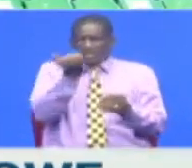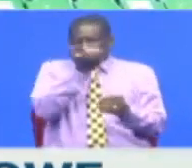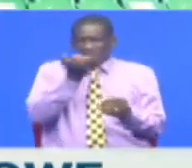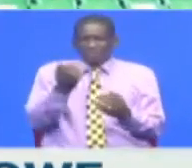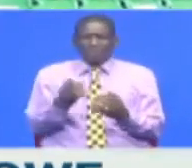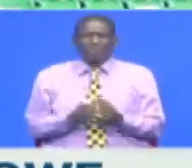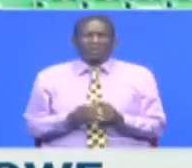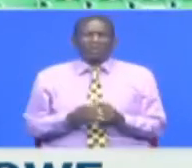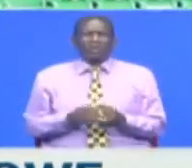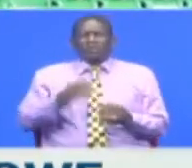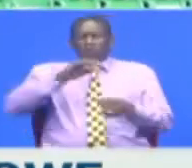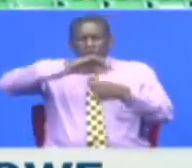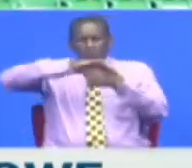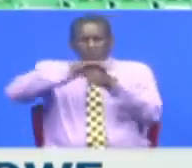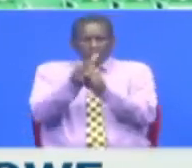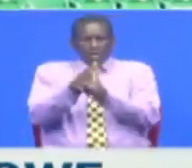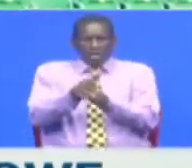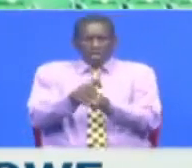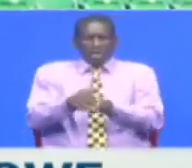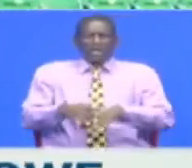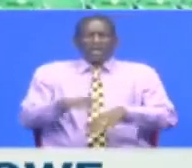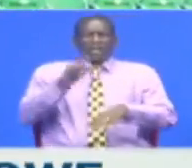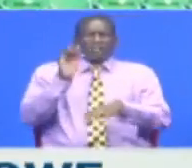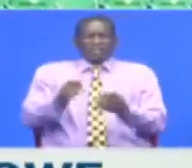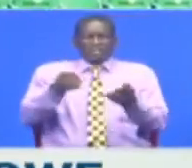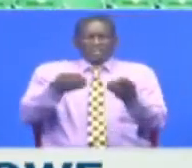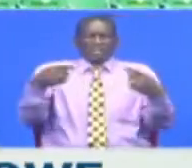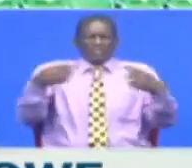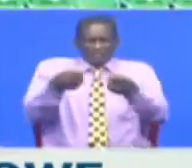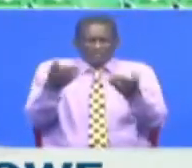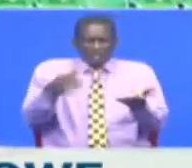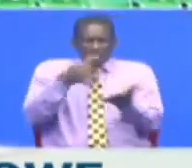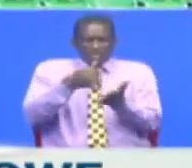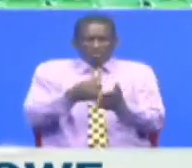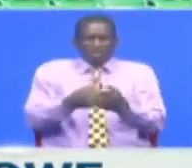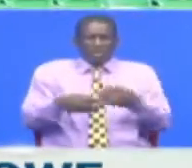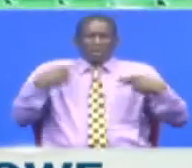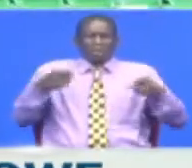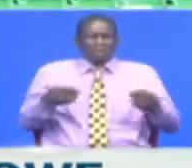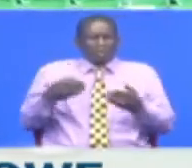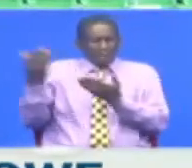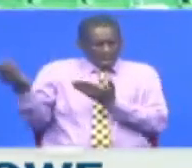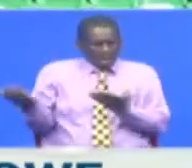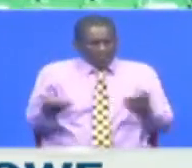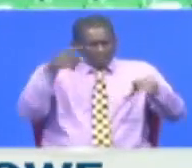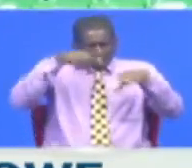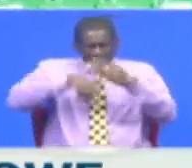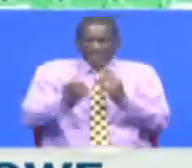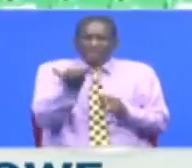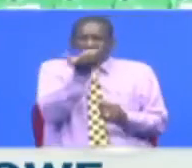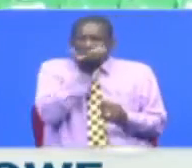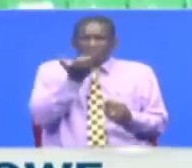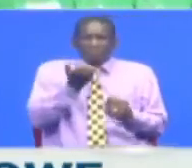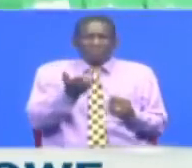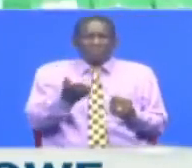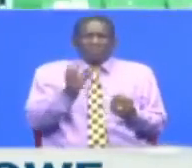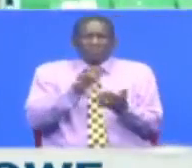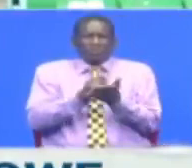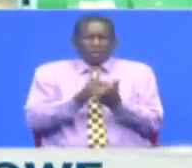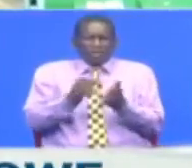Janga la homa ya corona lilisambaratisha mambo kadhaa yakiwemo mashabiki kuruhusiwa kuingia uwanjani kwa faida ya